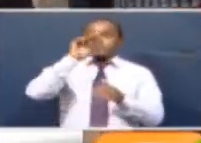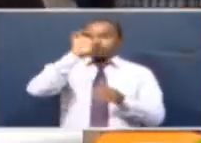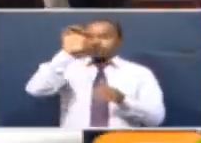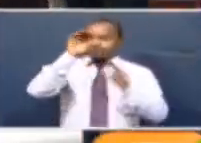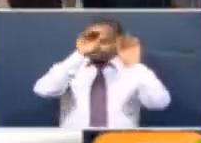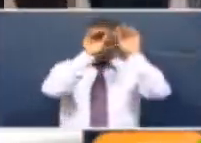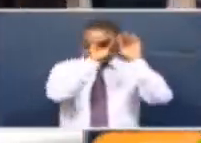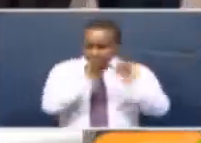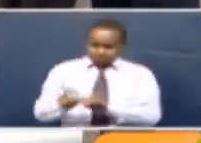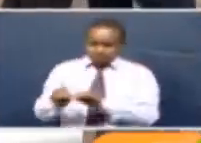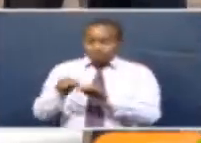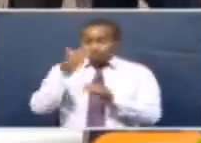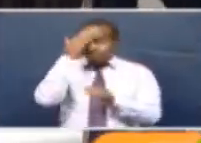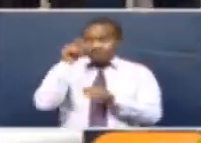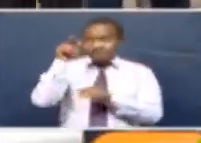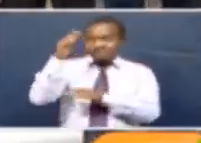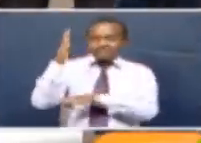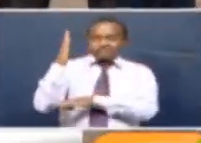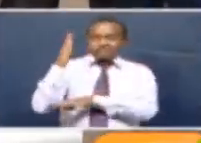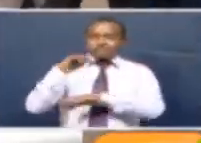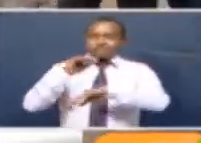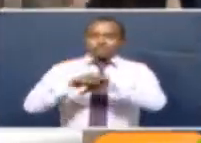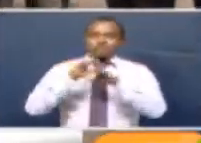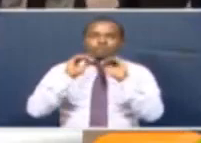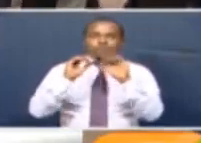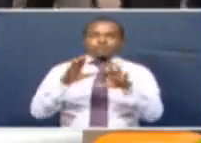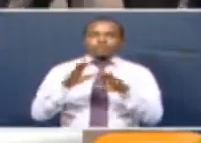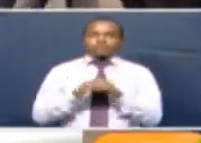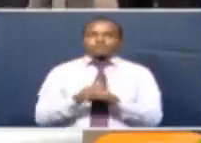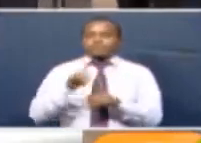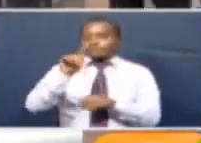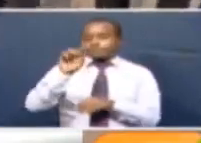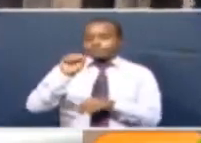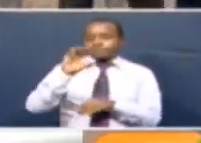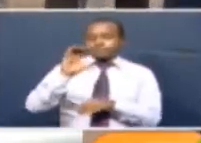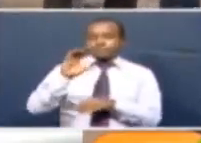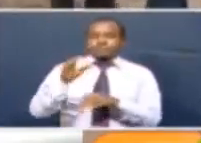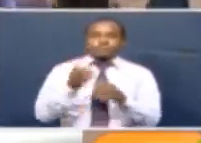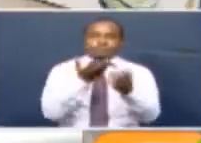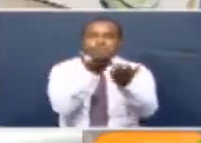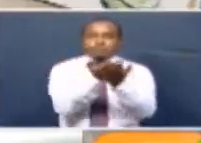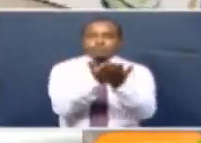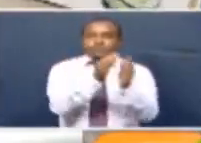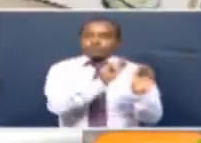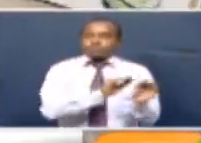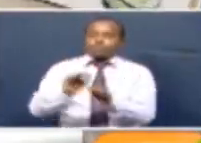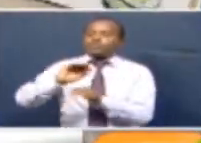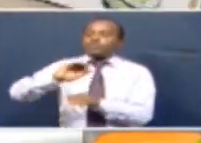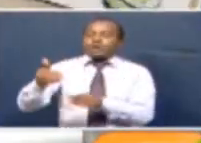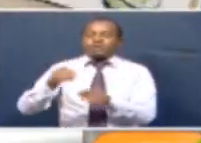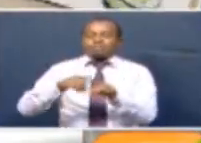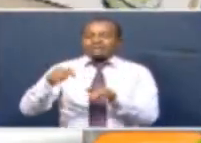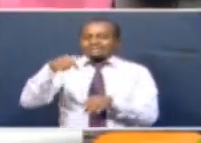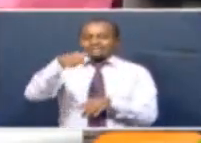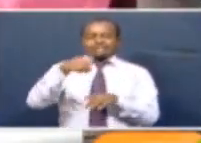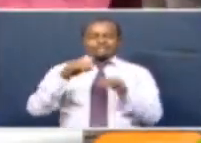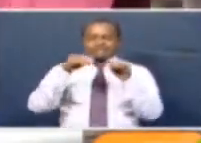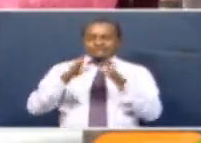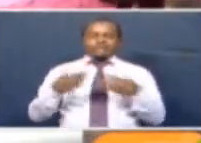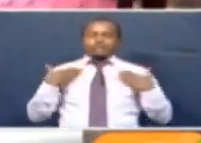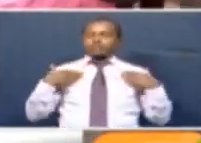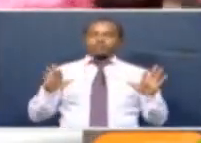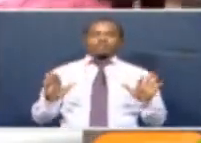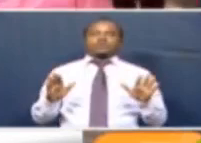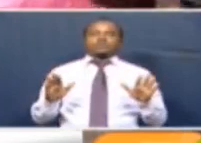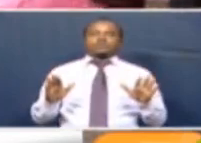mashariki kutokana na ukosefu wa usalama. Tume ya TSC ilikuwa imependekeza kuwapeleka mijini, lakini pia hoja hiyo wameikataa